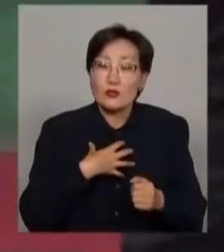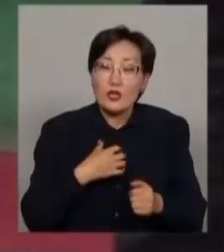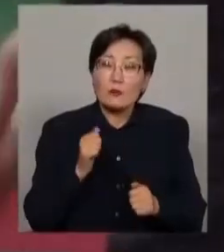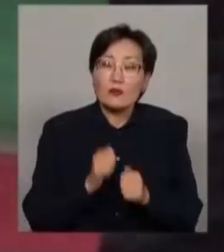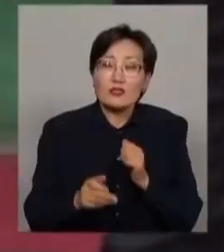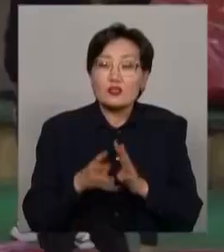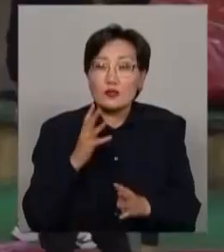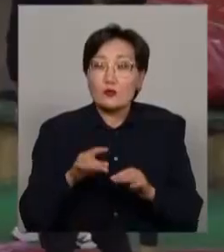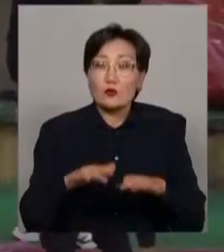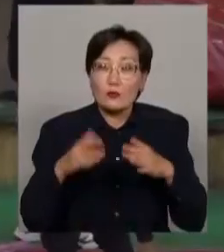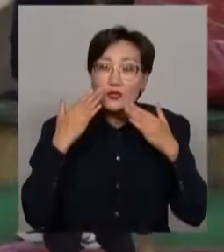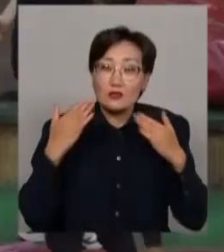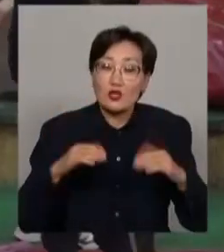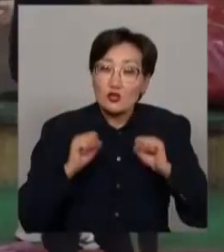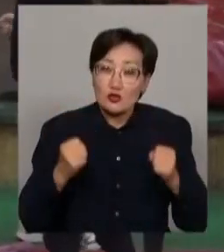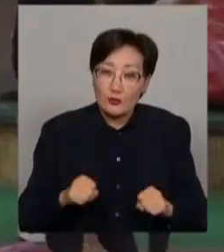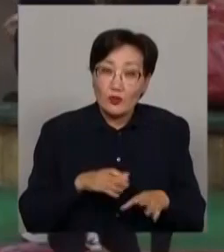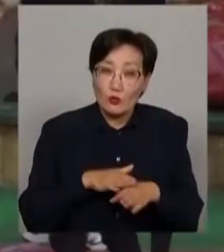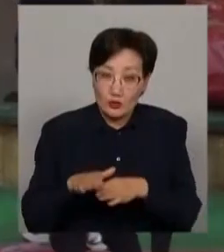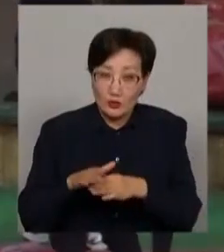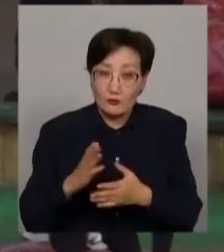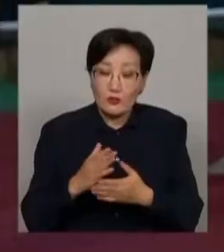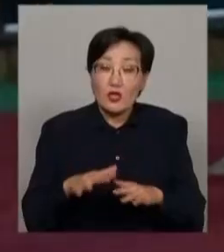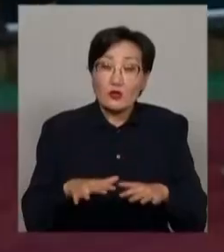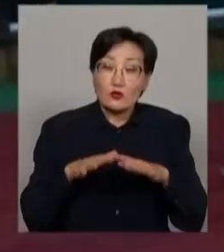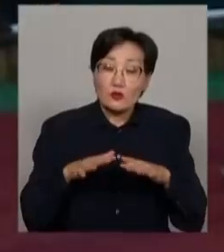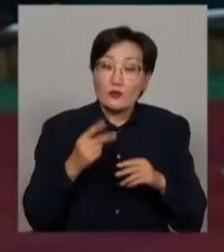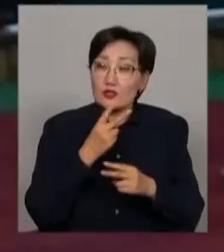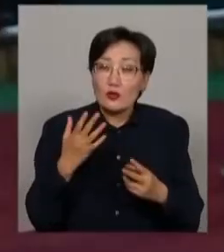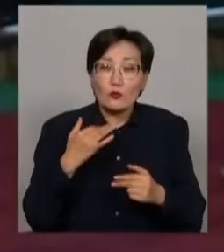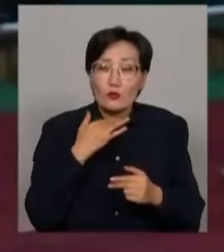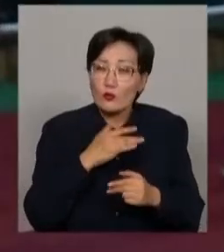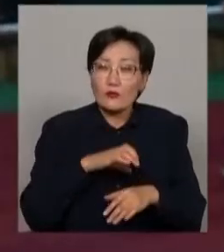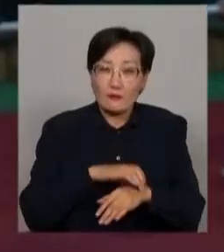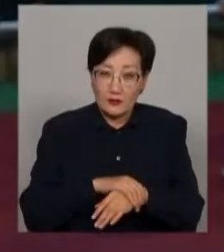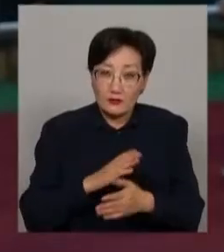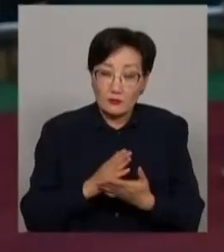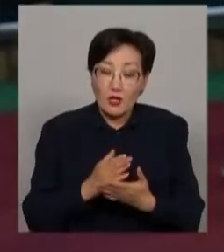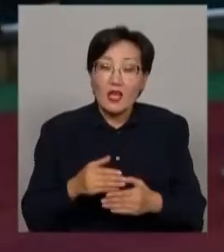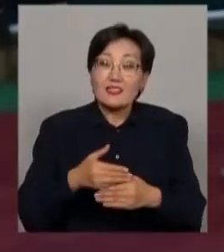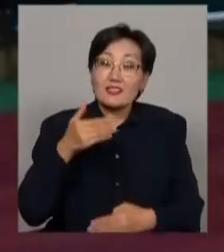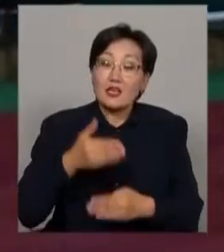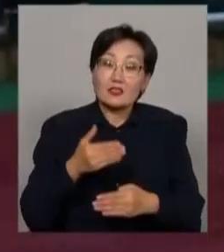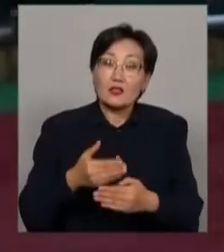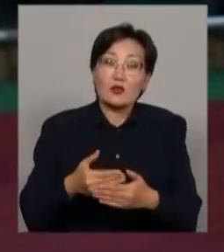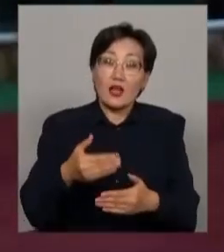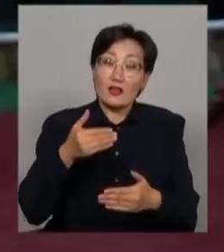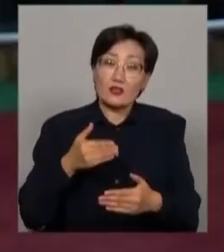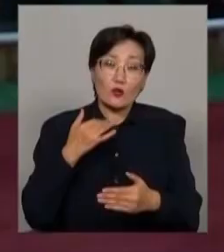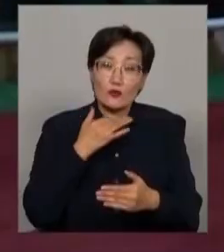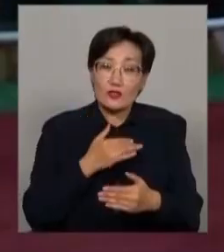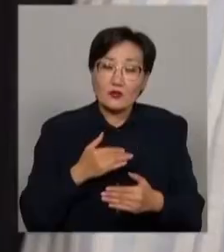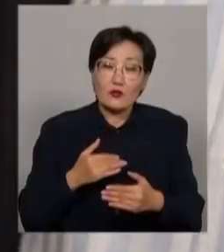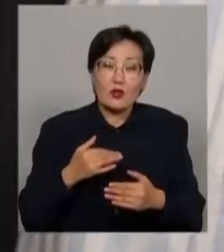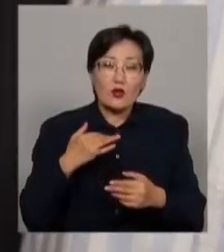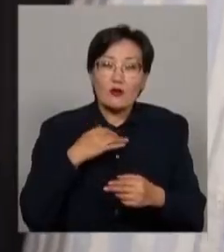кезекпен, көрермен біле бермейтін жылдамдықта жасалады. Көрерменнің көзіне түспейтін көп бізде факторлар бар. Ол мына сахнаның артында көп бізде қайнап